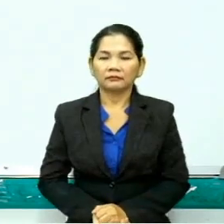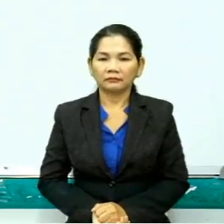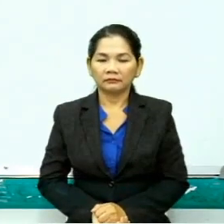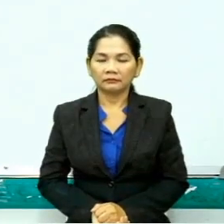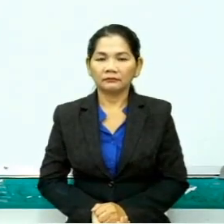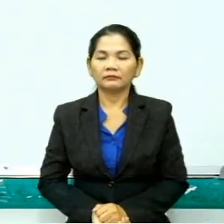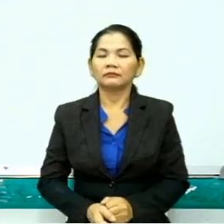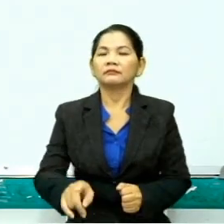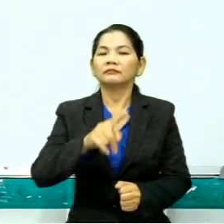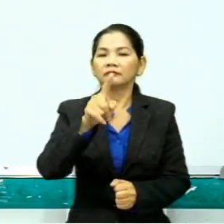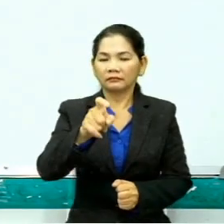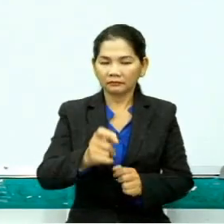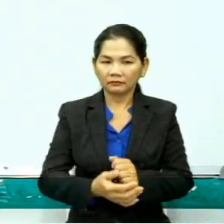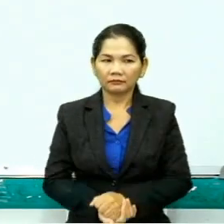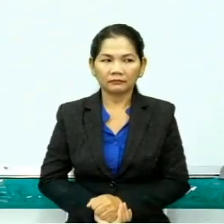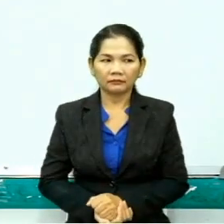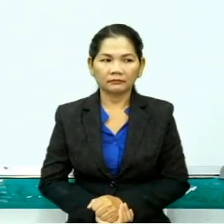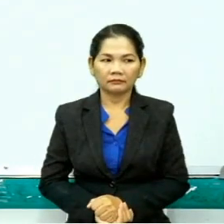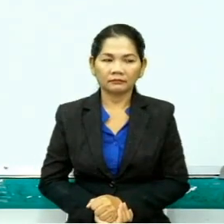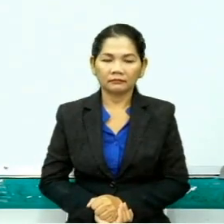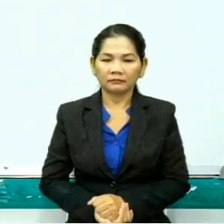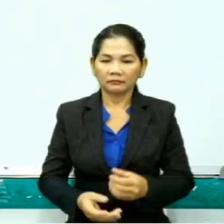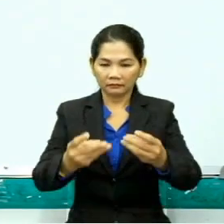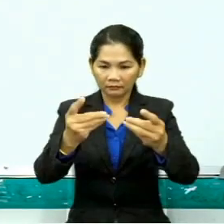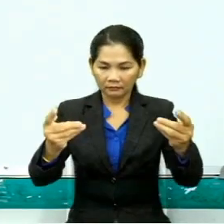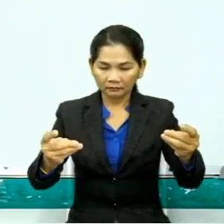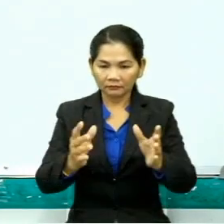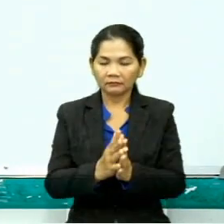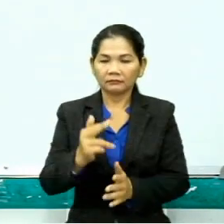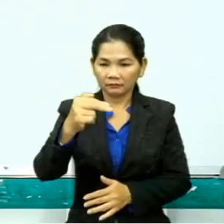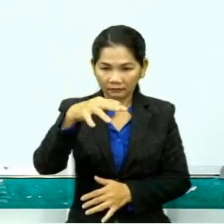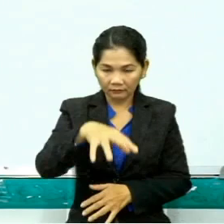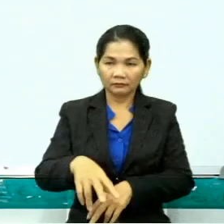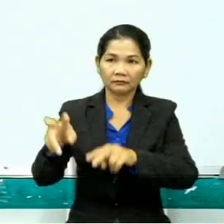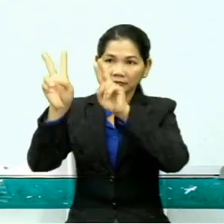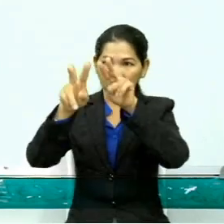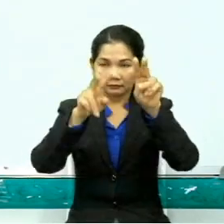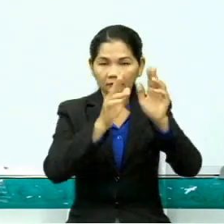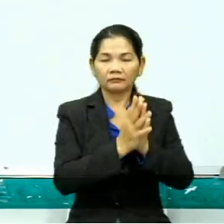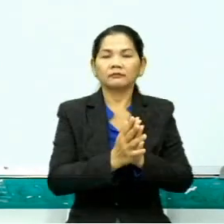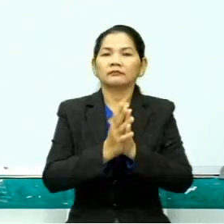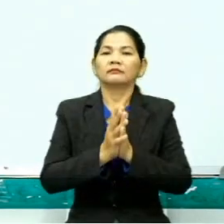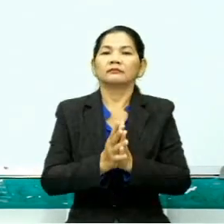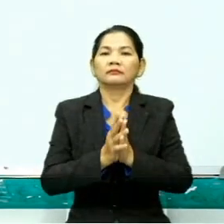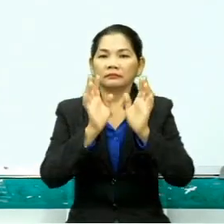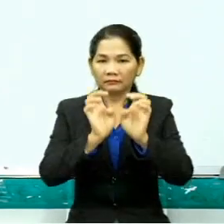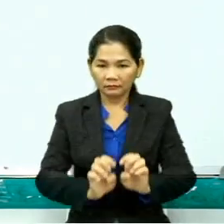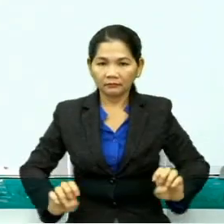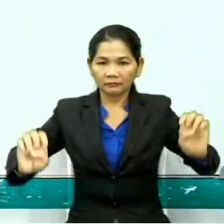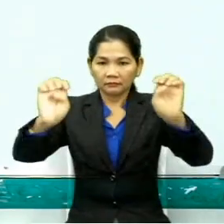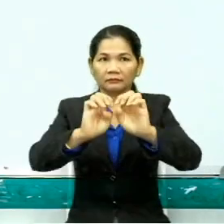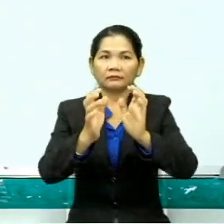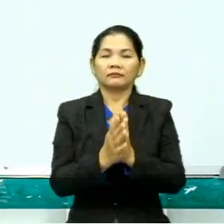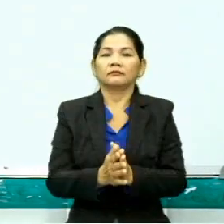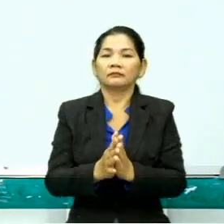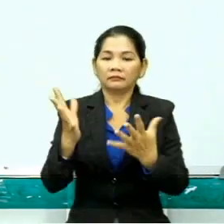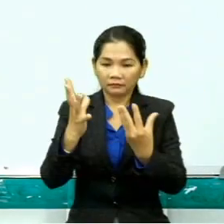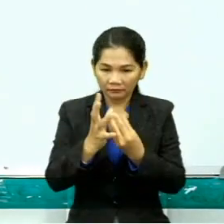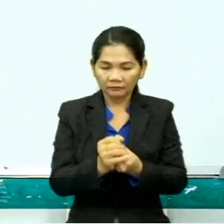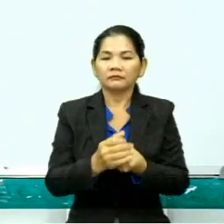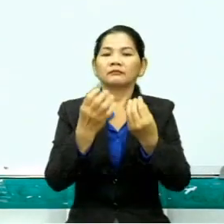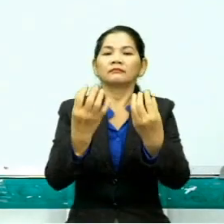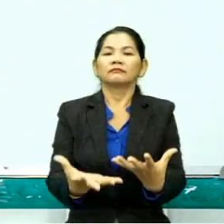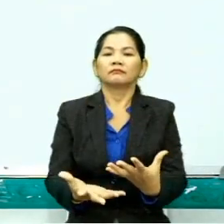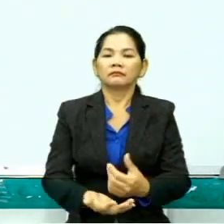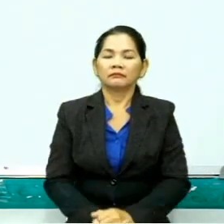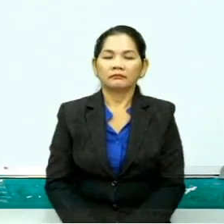bí xuất hà ta còn lại tế cho thôn chiếc miễn trầm nốn còn